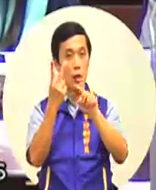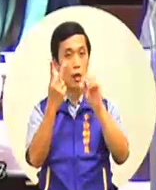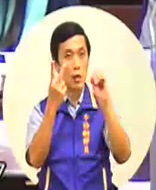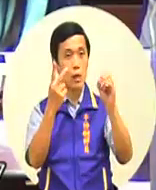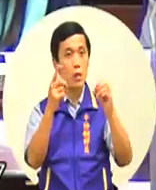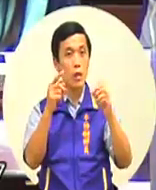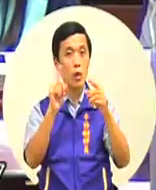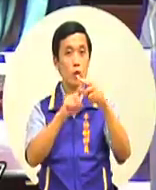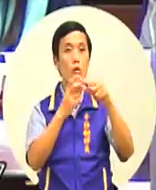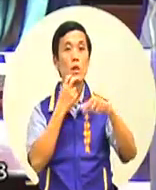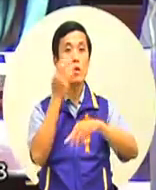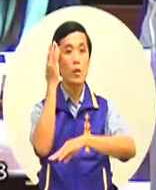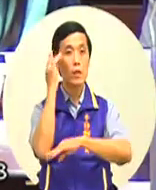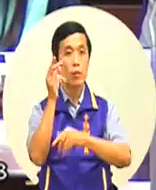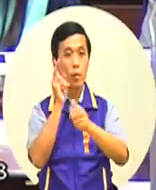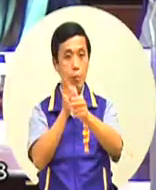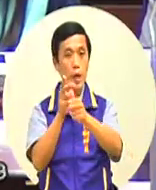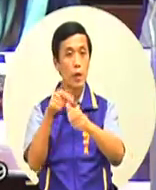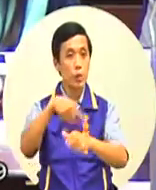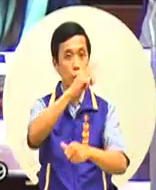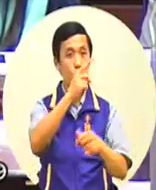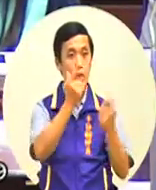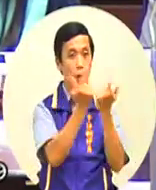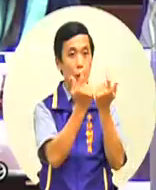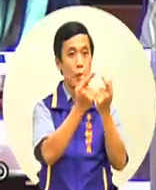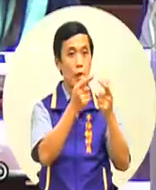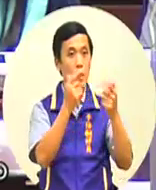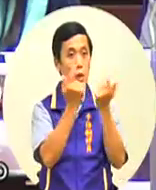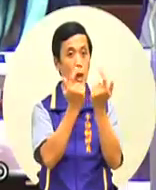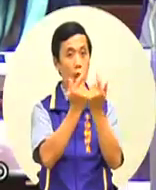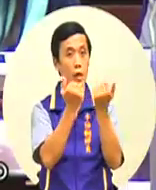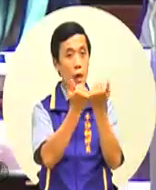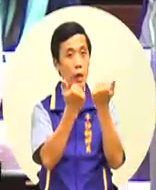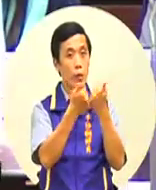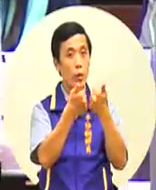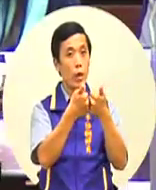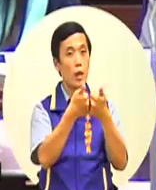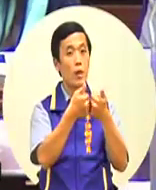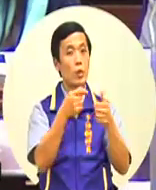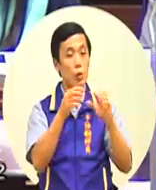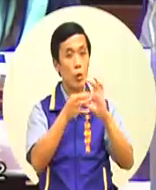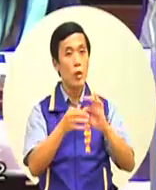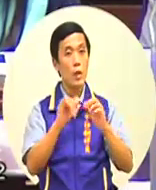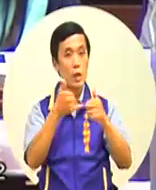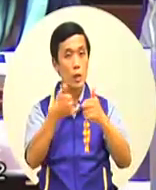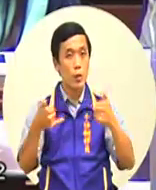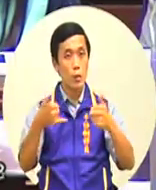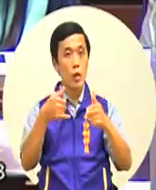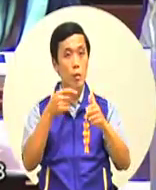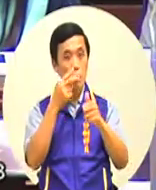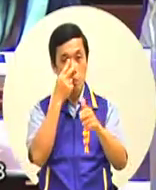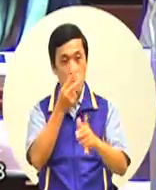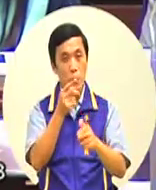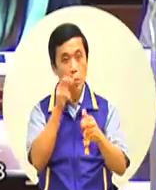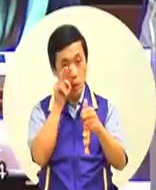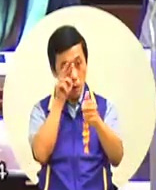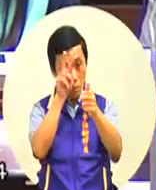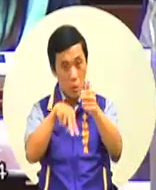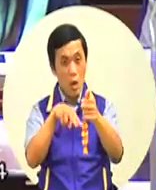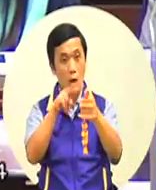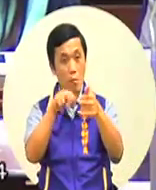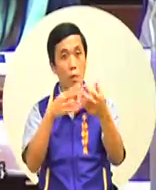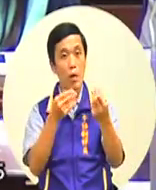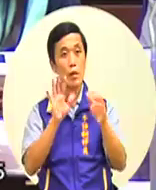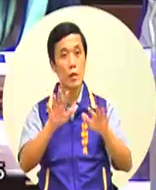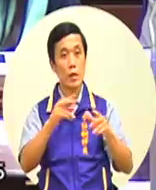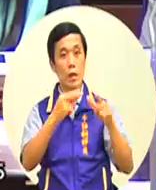开会，所以他常常可能就议员比较没有机会看到他，也不好意思，那借这个机会也跟议员做一下介绍哈。